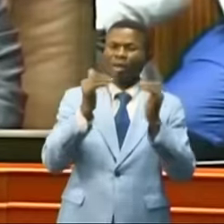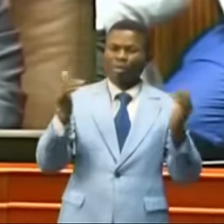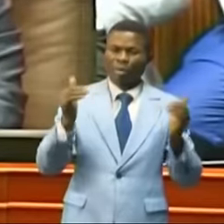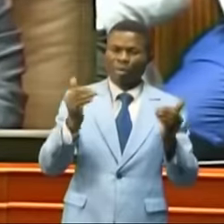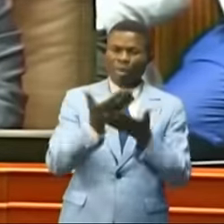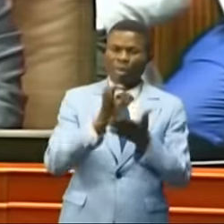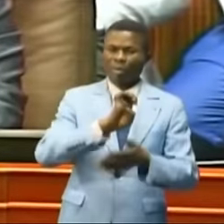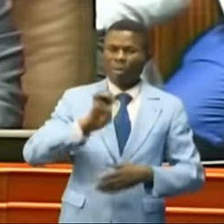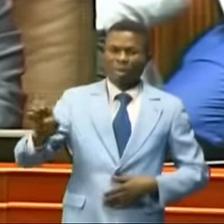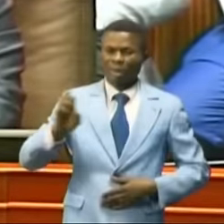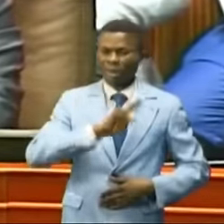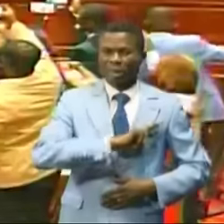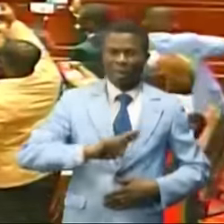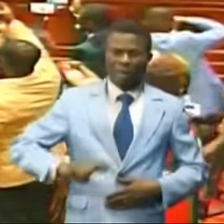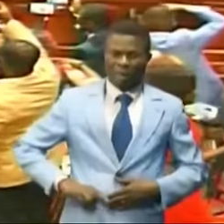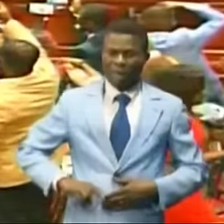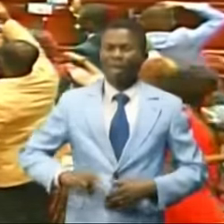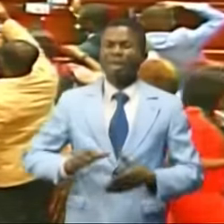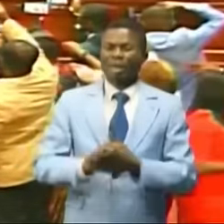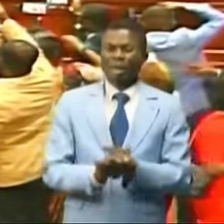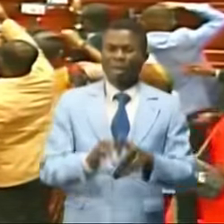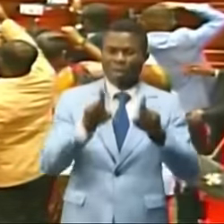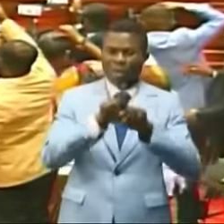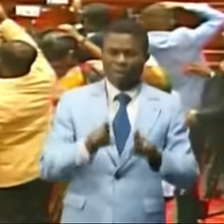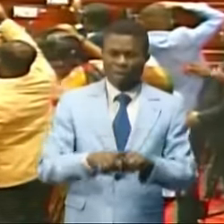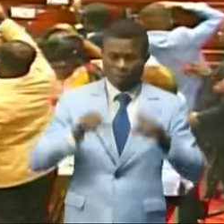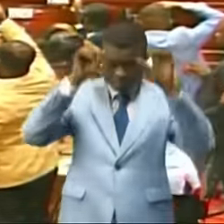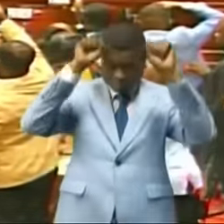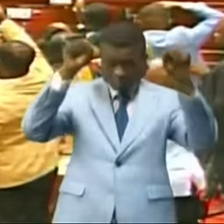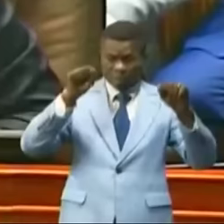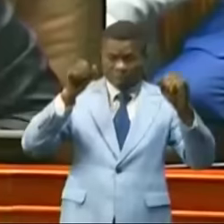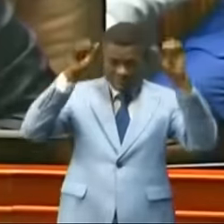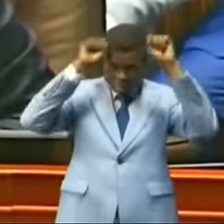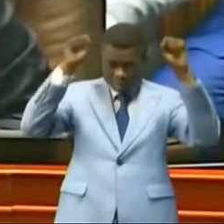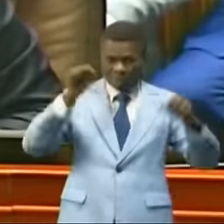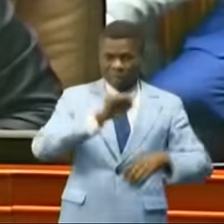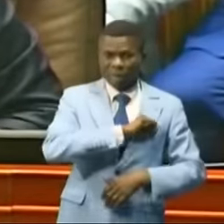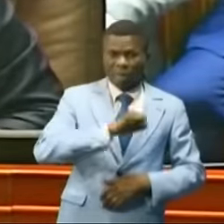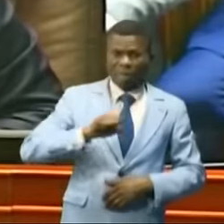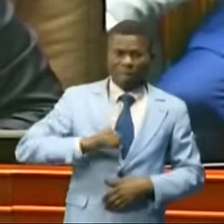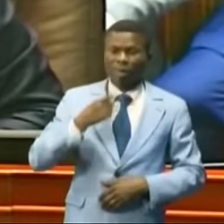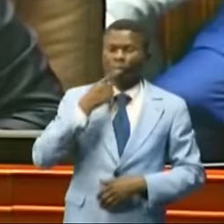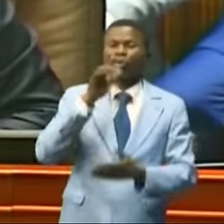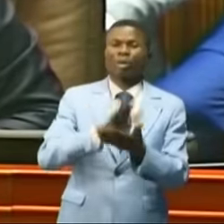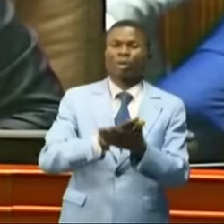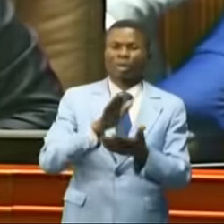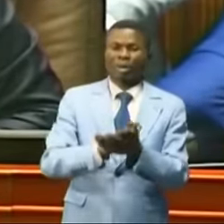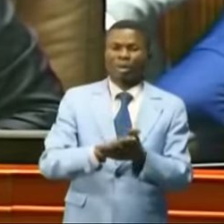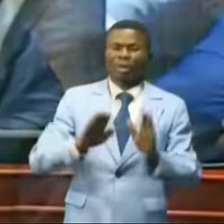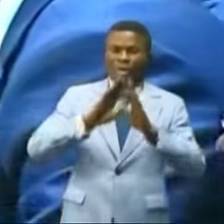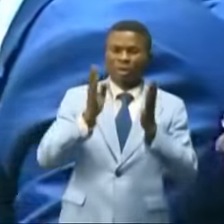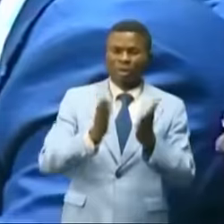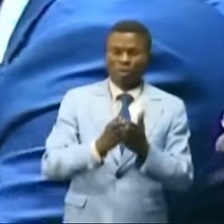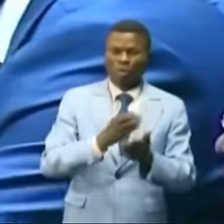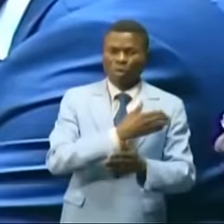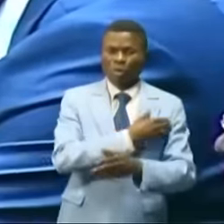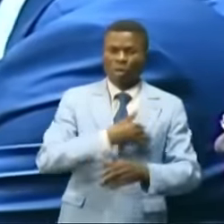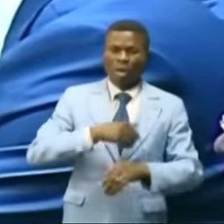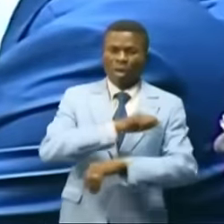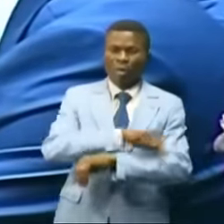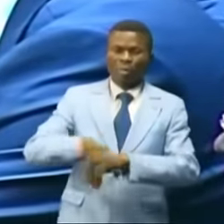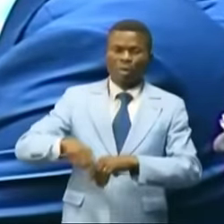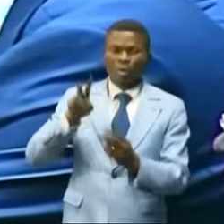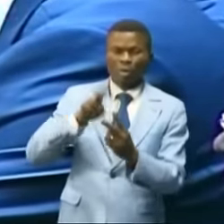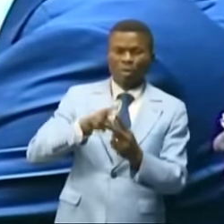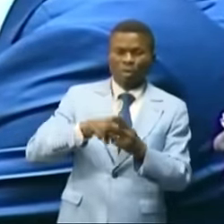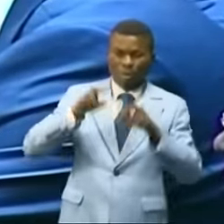dans toute la région. Enfin, le président de la Chambre des Sages a remercié les membres du bureau provisoire, particulièrement